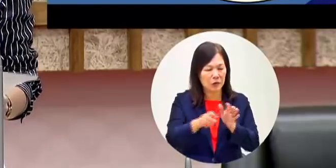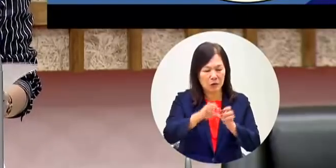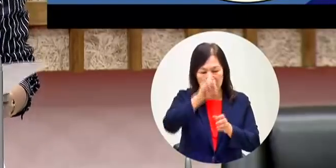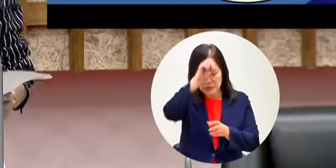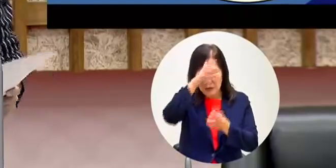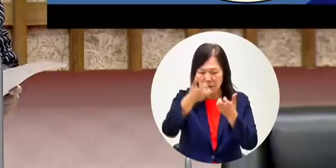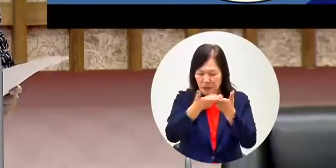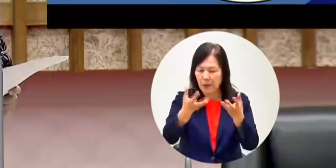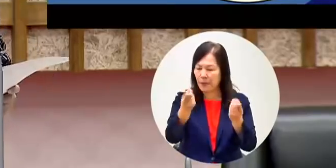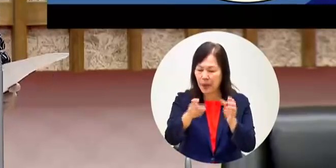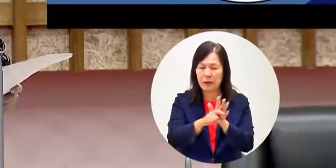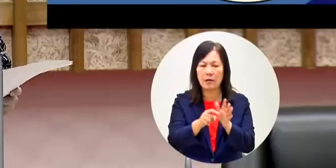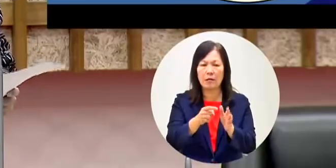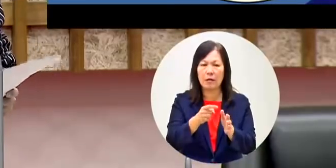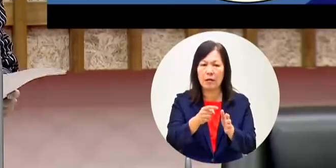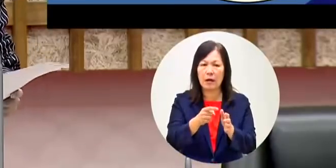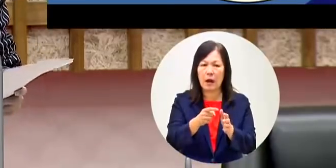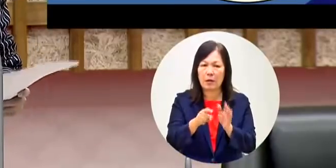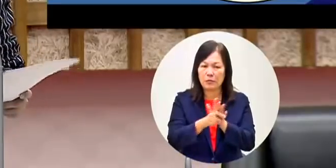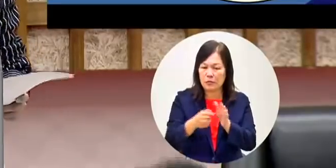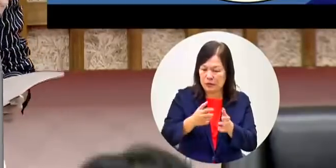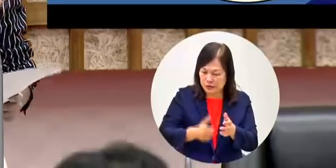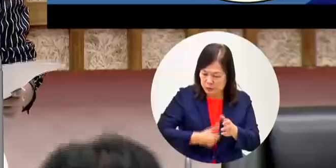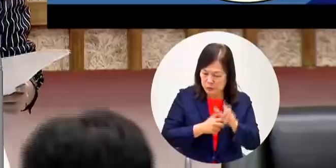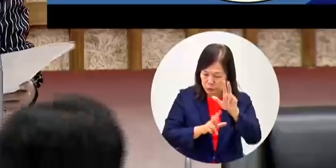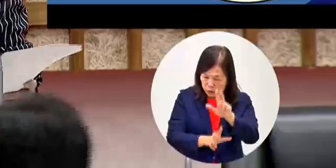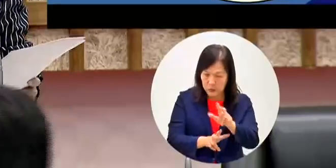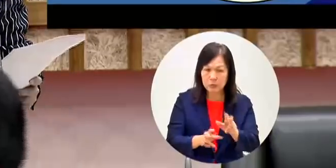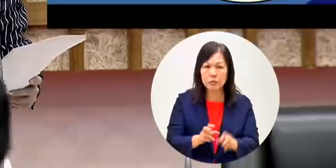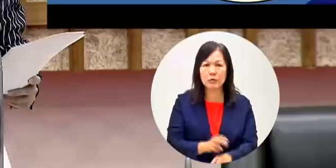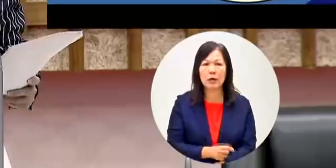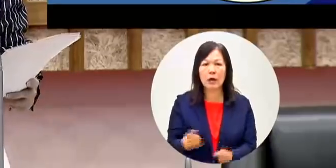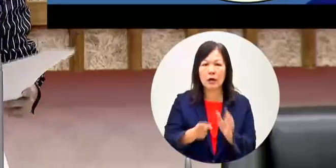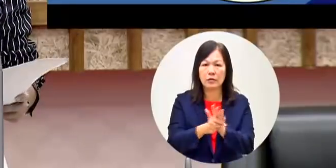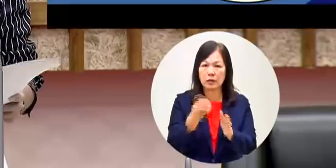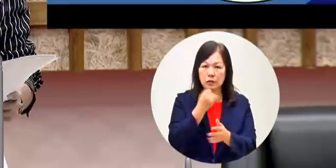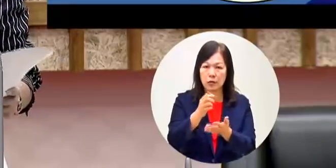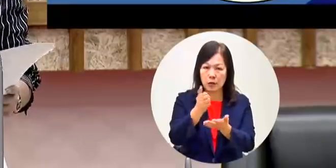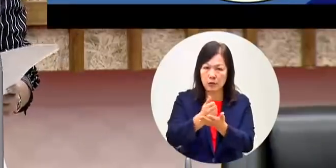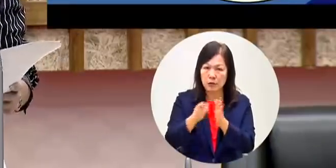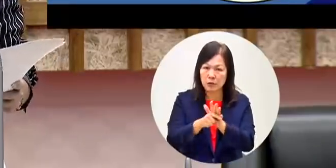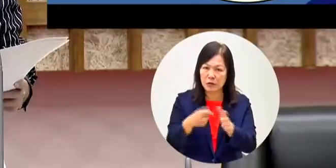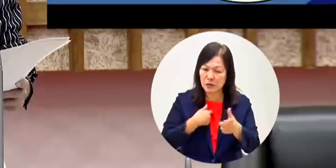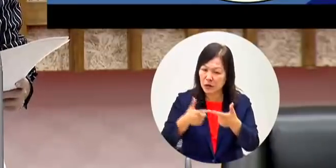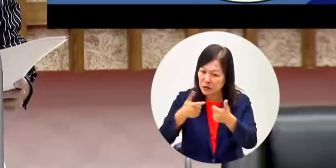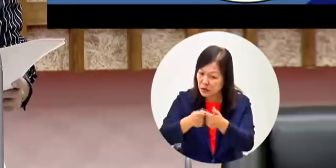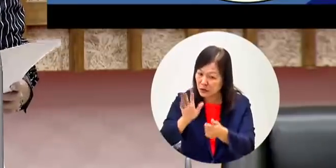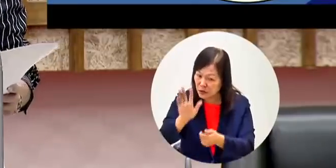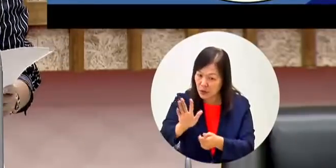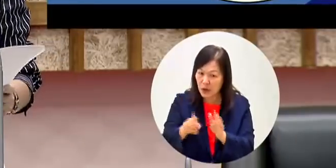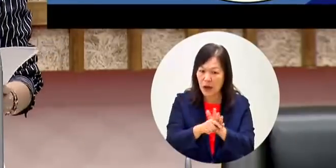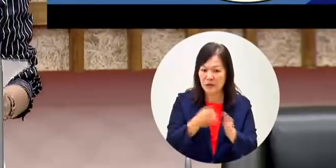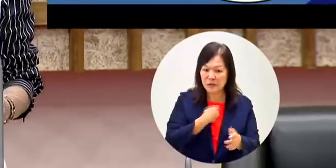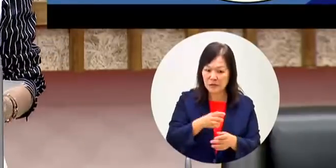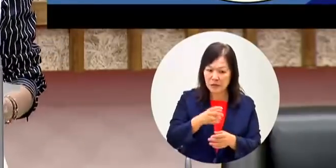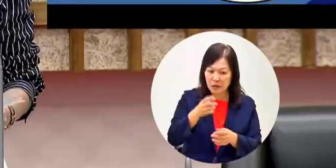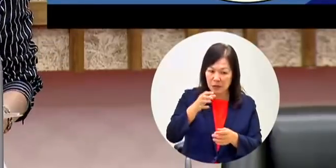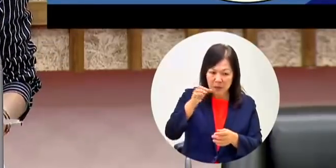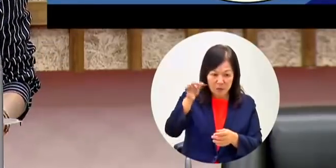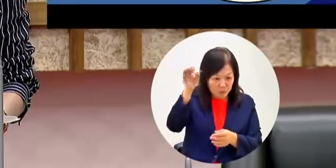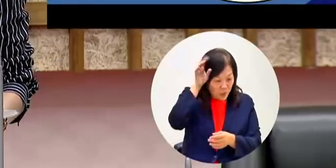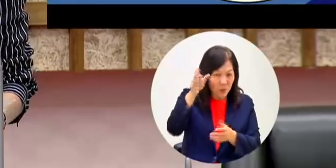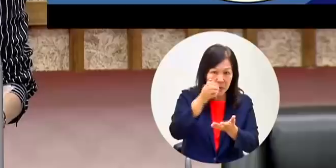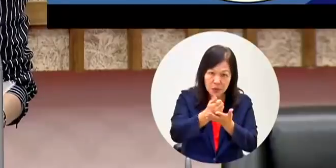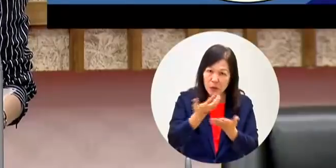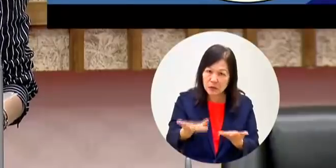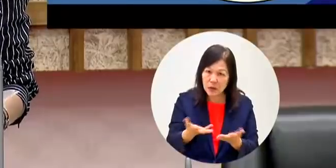命确实就像我讲的，唯才是适用还是适用的这样的一个误解。市长待